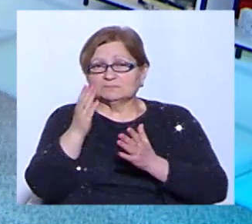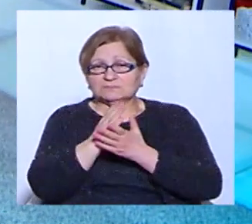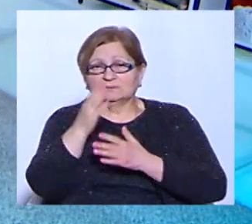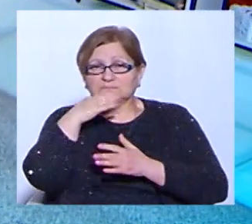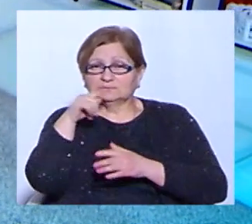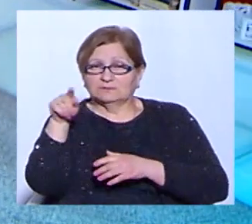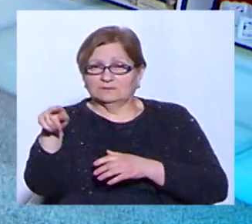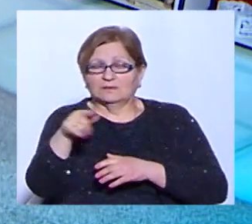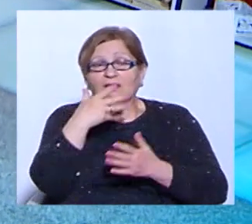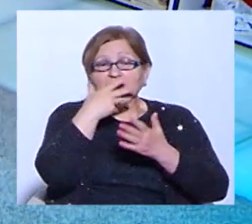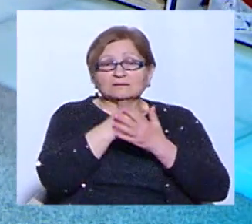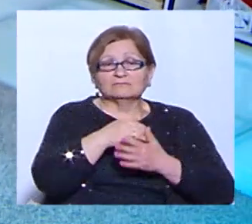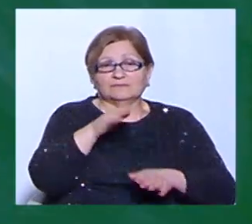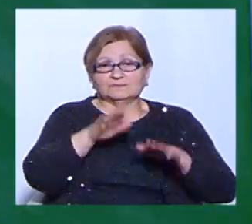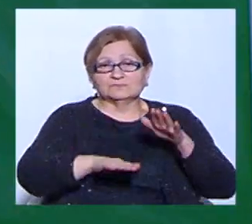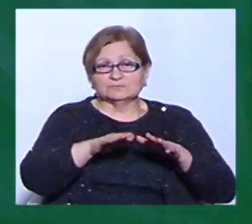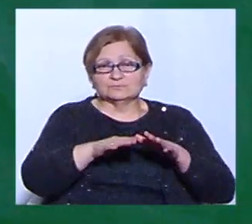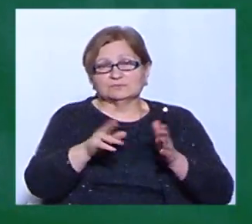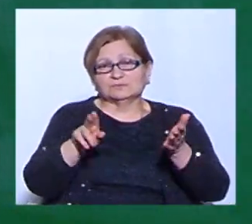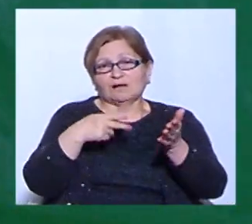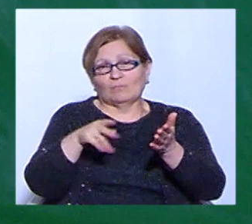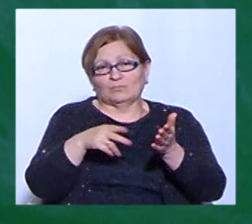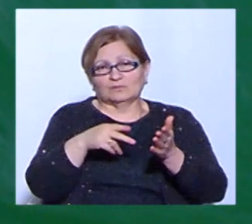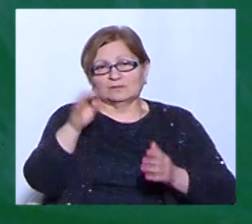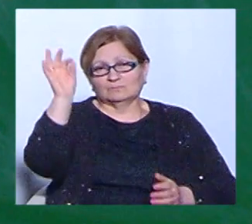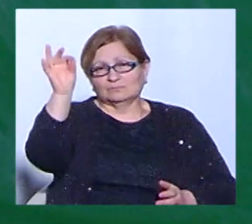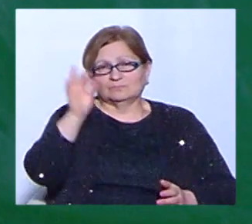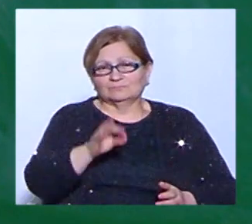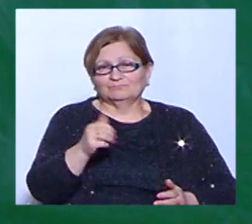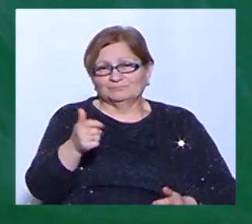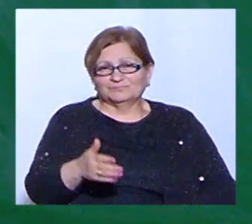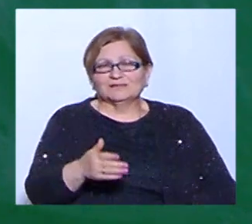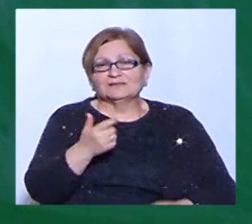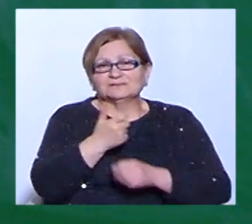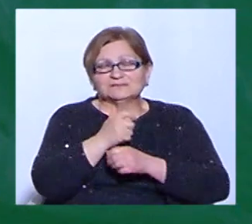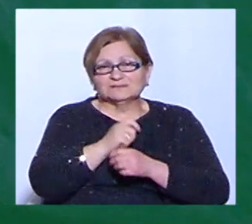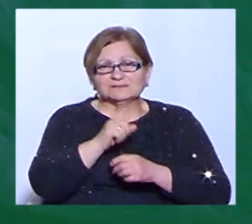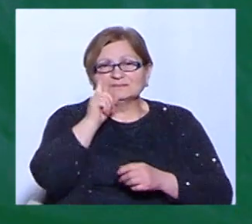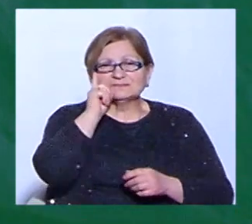თქვენთაგანმა თქვენ წონაზე გამოიანგარიშეთ რა ნაწილი შეადგენს წყალს. სასიამოვნო